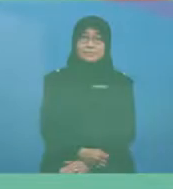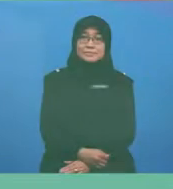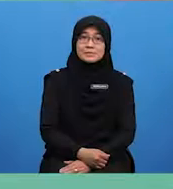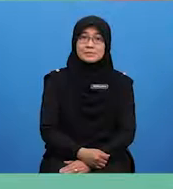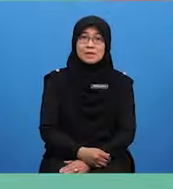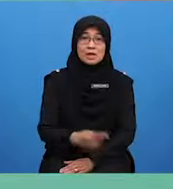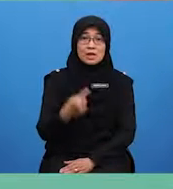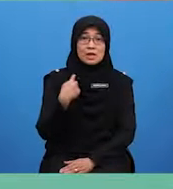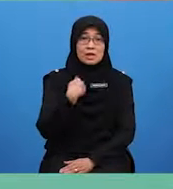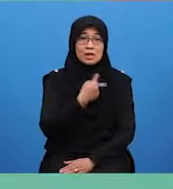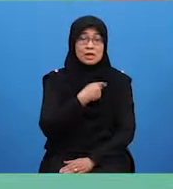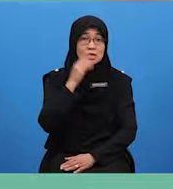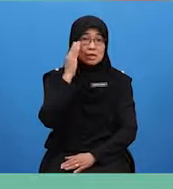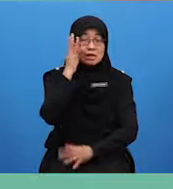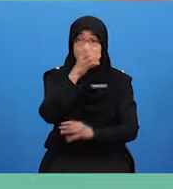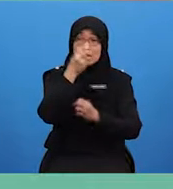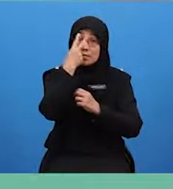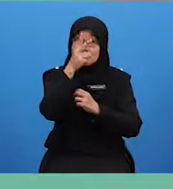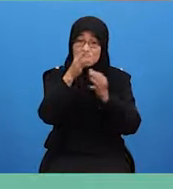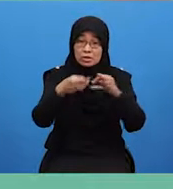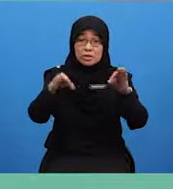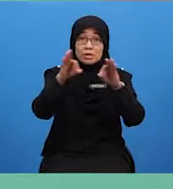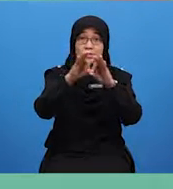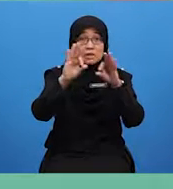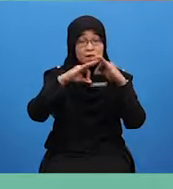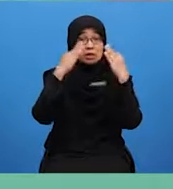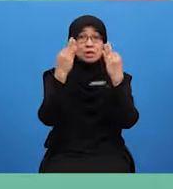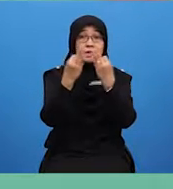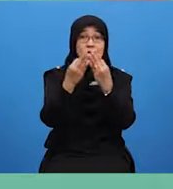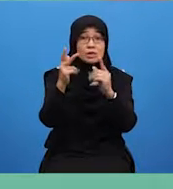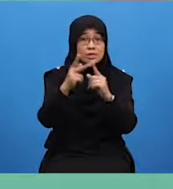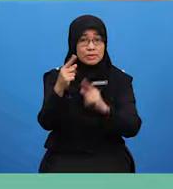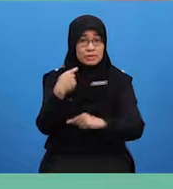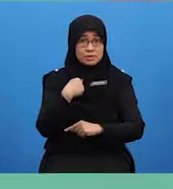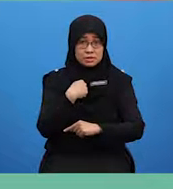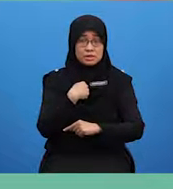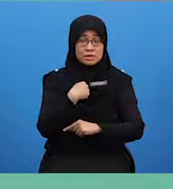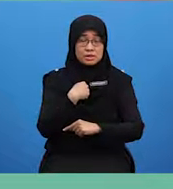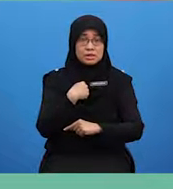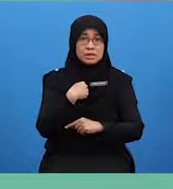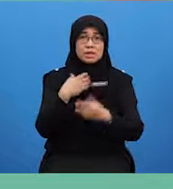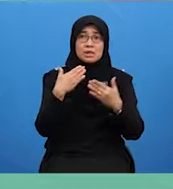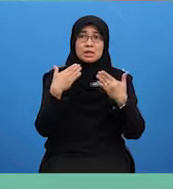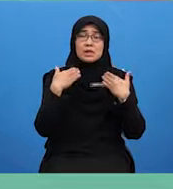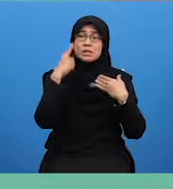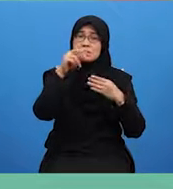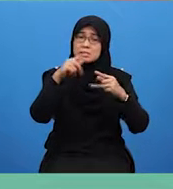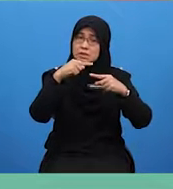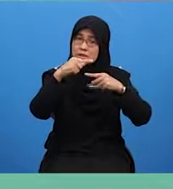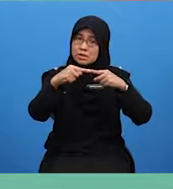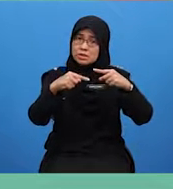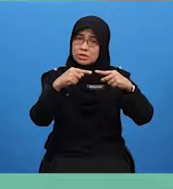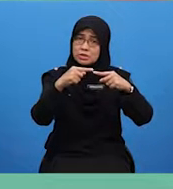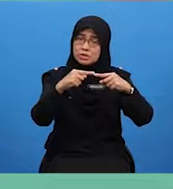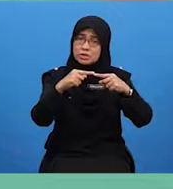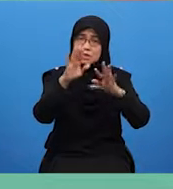Jadi kita dapat melihat kepentingan erti kekeluargaan kepada kita. Tapi tahu tak suatu kita yang penting kepada semua wanita